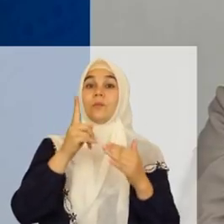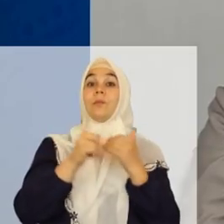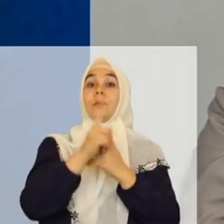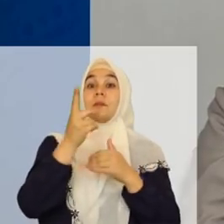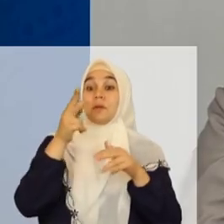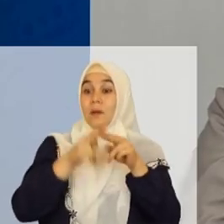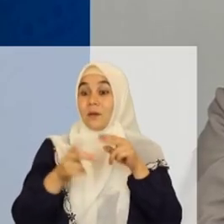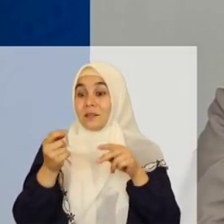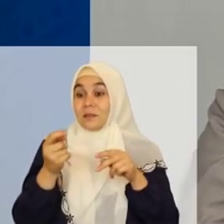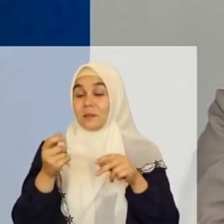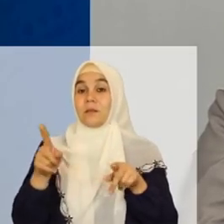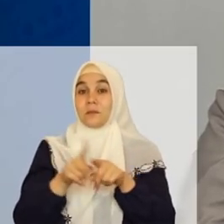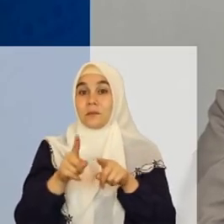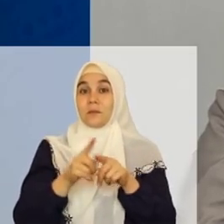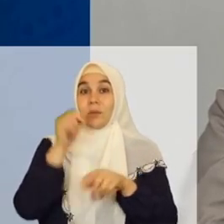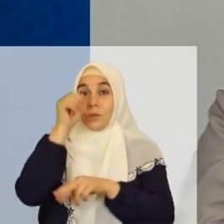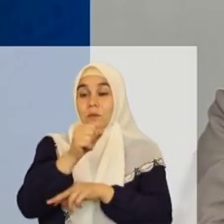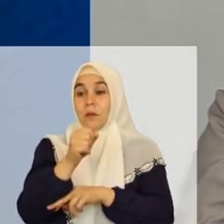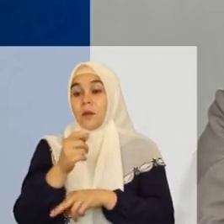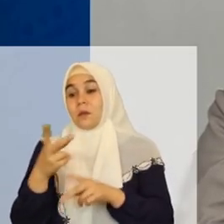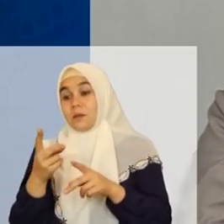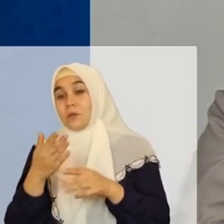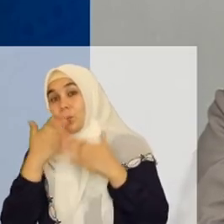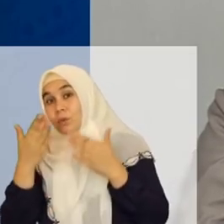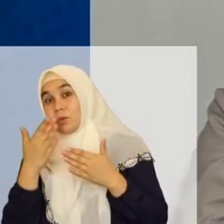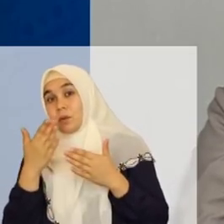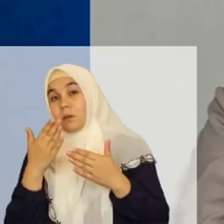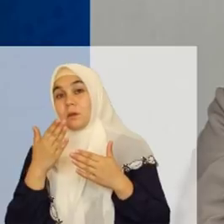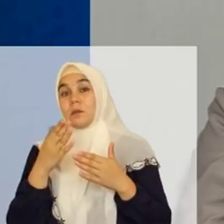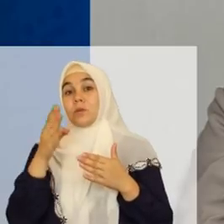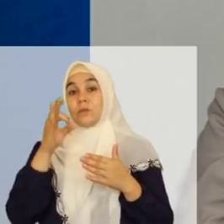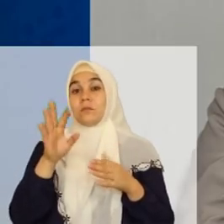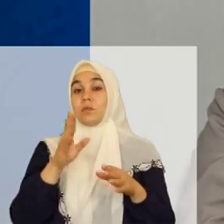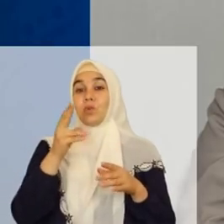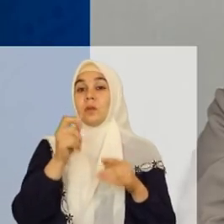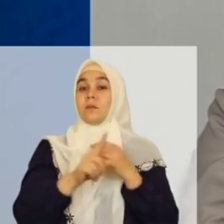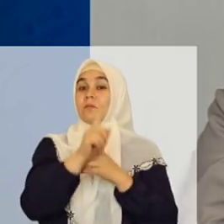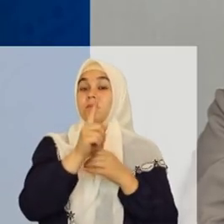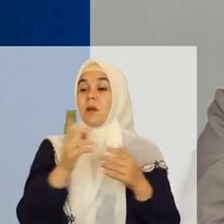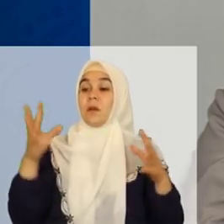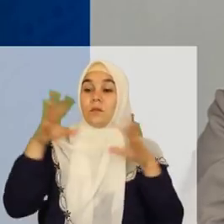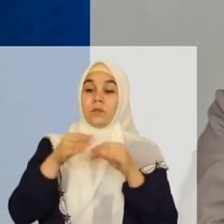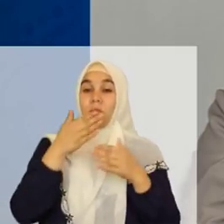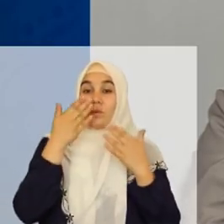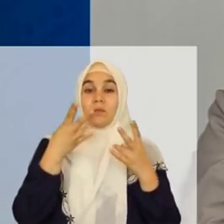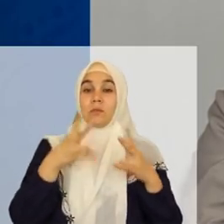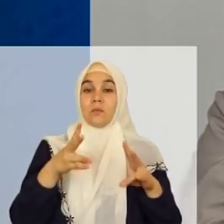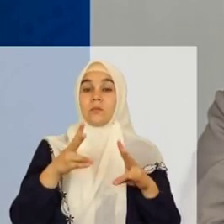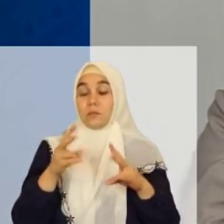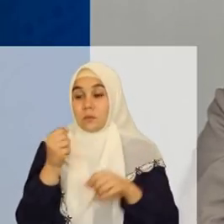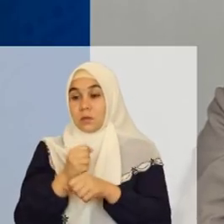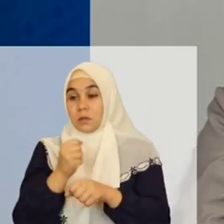tugayib qopti. Yoki umuman o'tib ikkinchi rakatda o'qishyapti. Sunnatni o'qimasdan qo'shilib olib, farzni